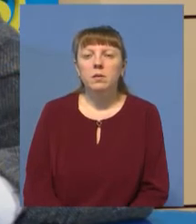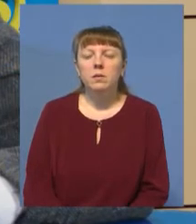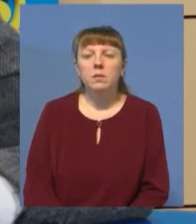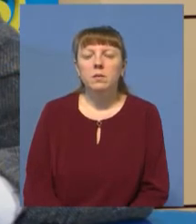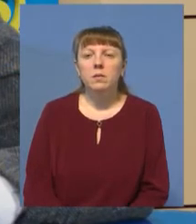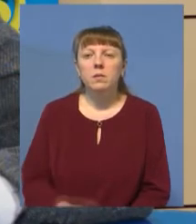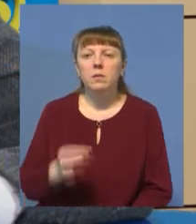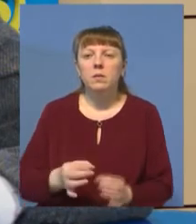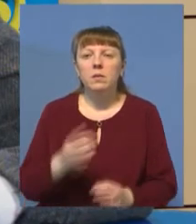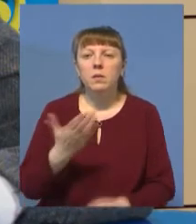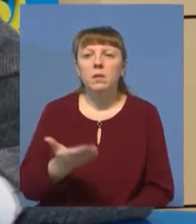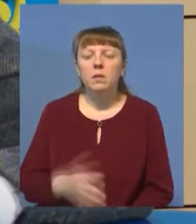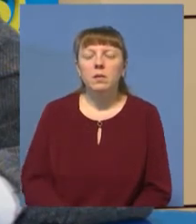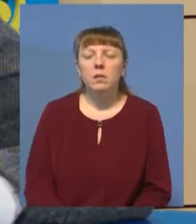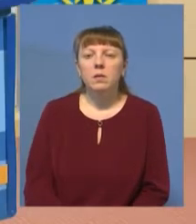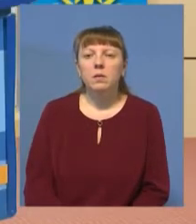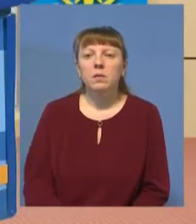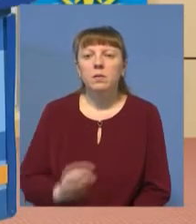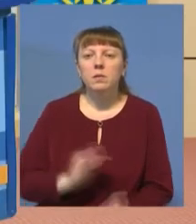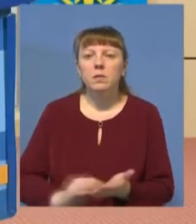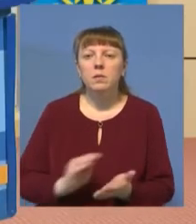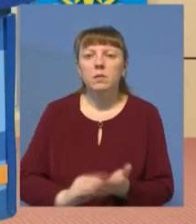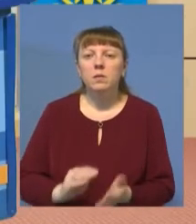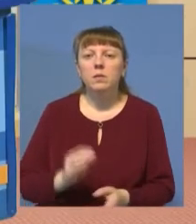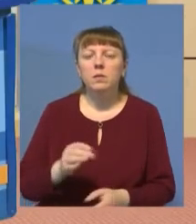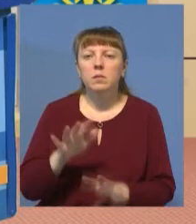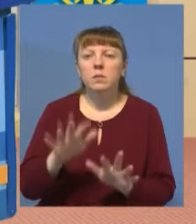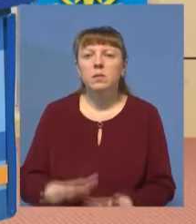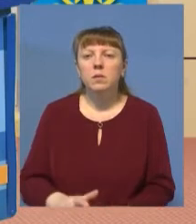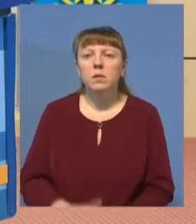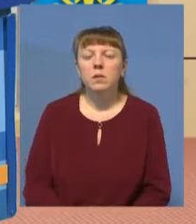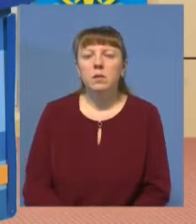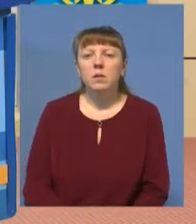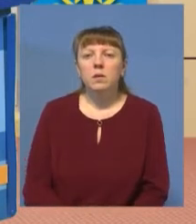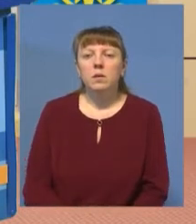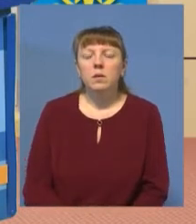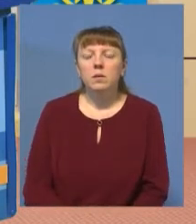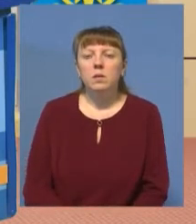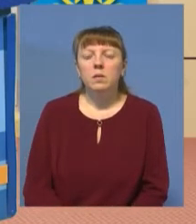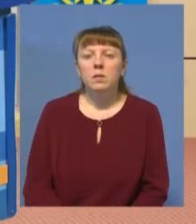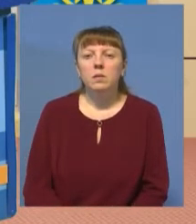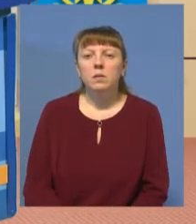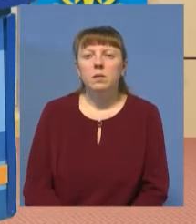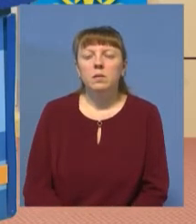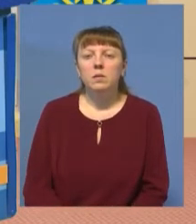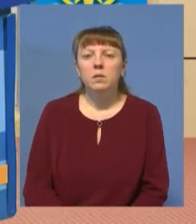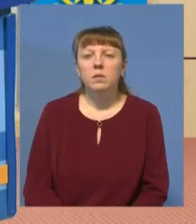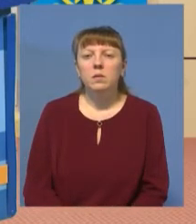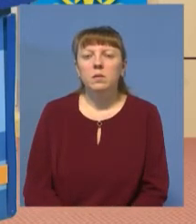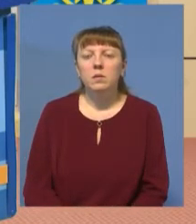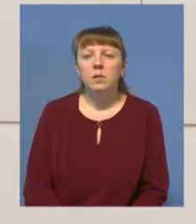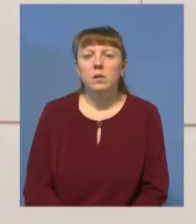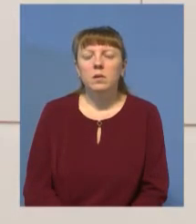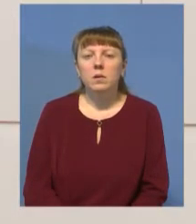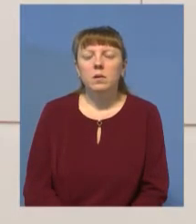фиксирование судебных заседаний письменно с помощью секретарей судебных заседаний. Вот с вот этой вот нестыковкой у нас, конечно же,